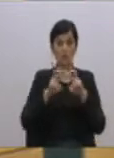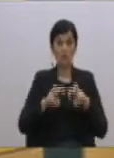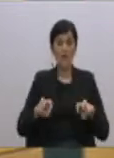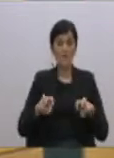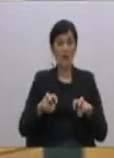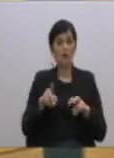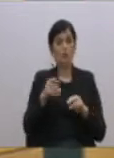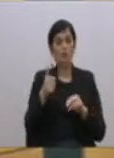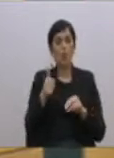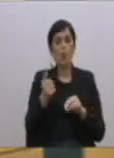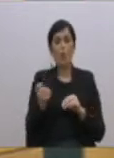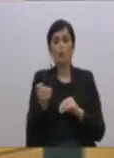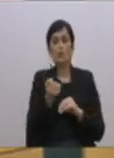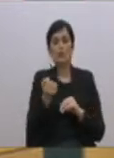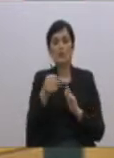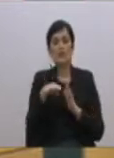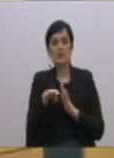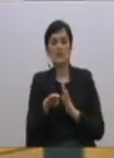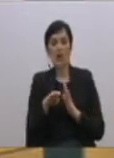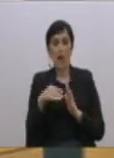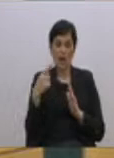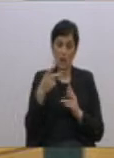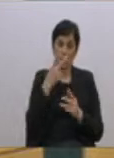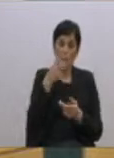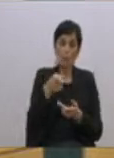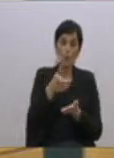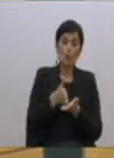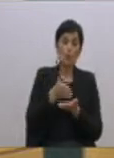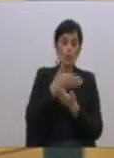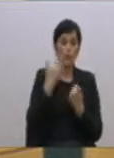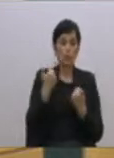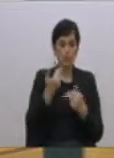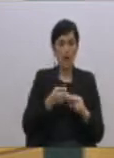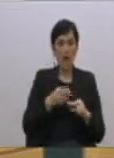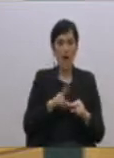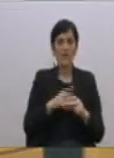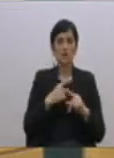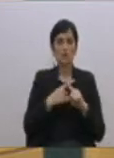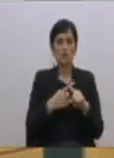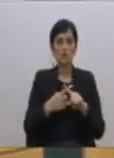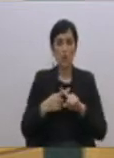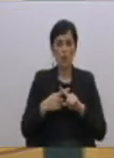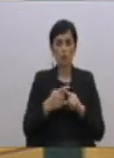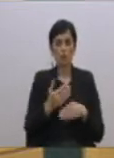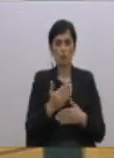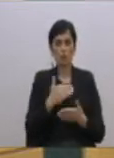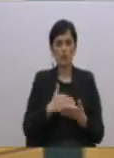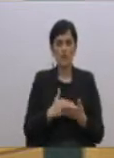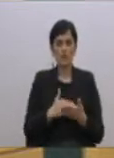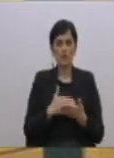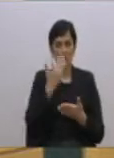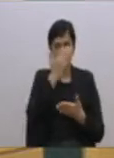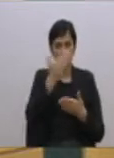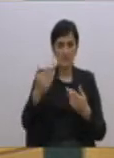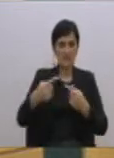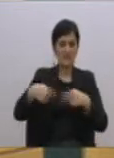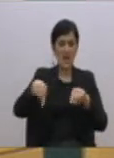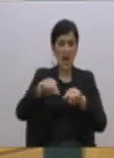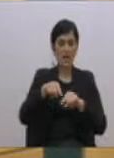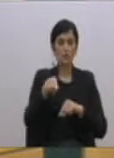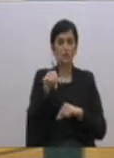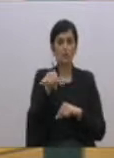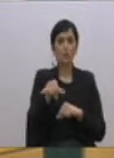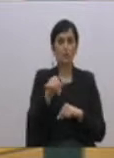რამდენად ინახავს სახეზია თუ არა ეს იარაღი და ასე შემდეგ. ანუ ეს იყო ასე ვთქვათ კონსენსუსის შედეგი სწორედ იმ საზოგადოებასთან, ვისაც